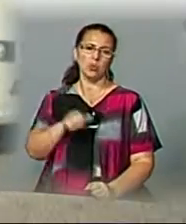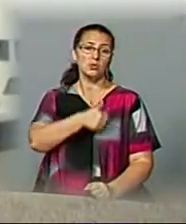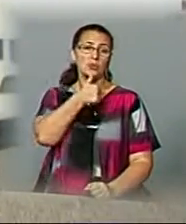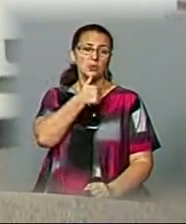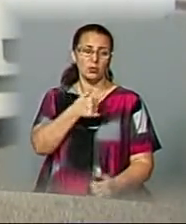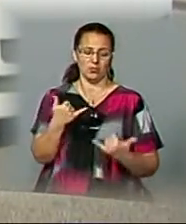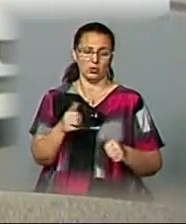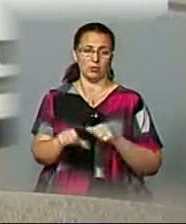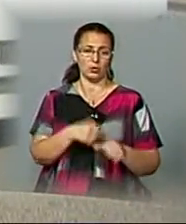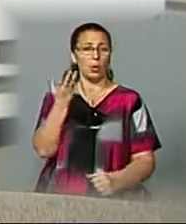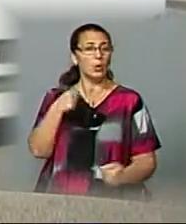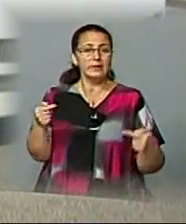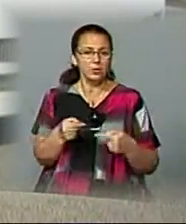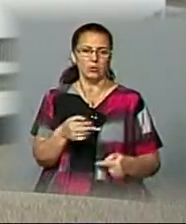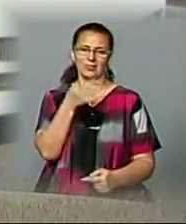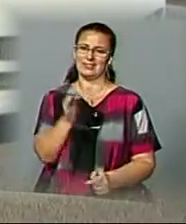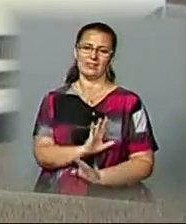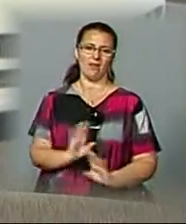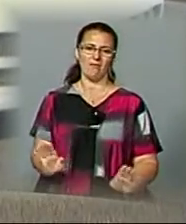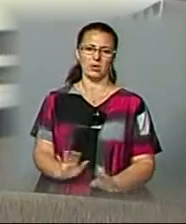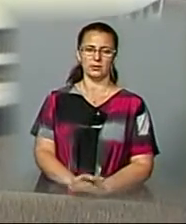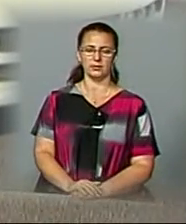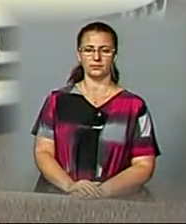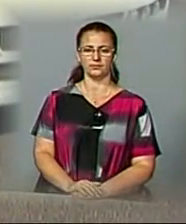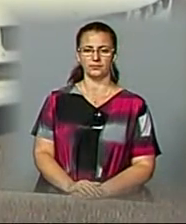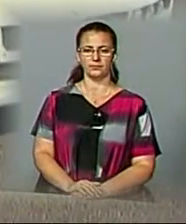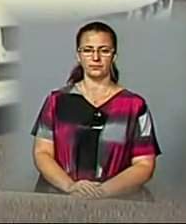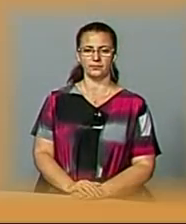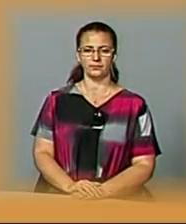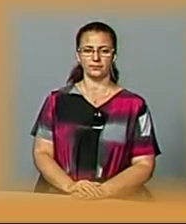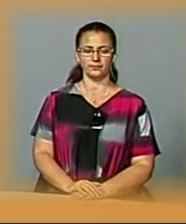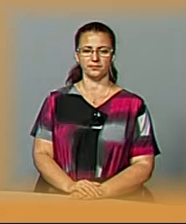повідомляють. Лілія Гончарук, Роман Гатишин, Володимир Стадник. Новини.